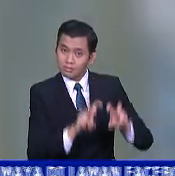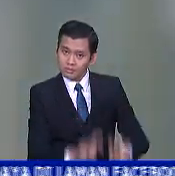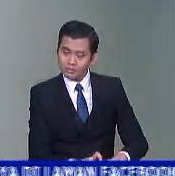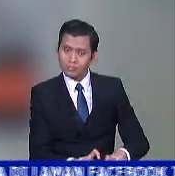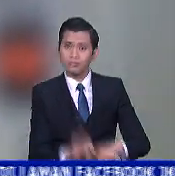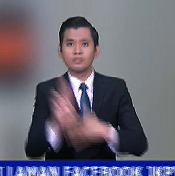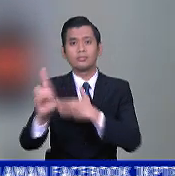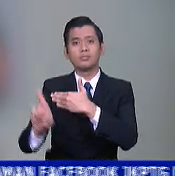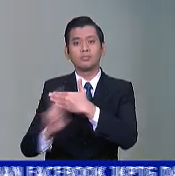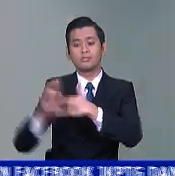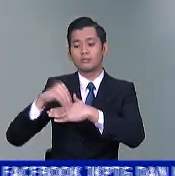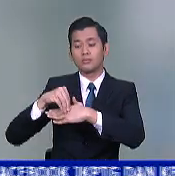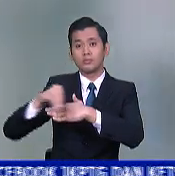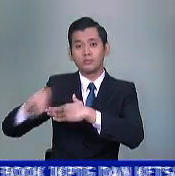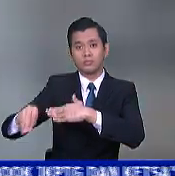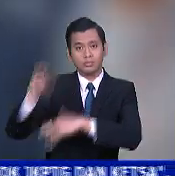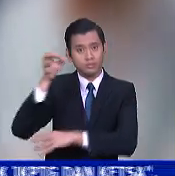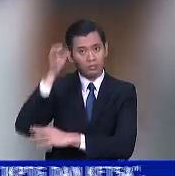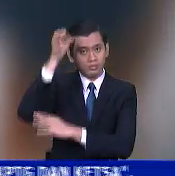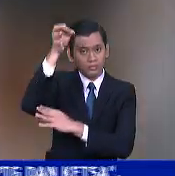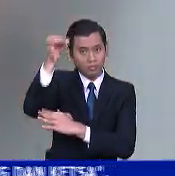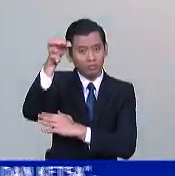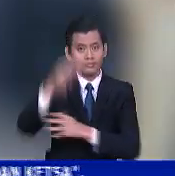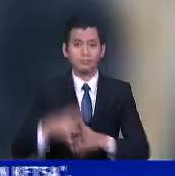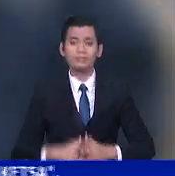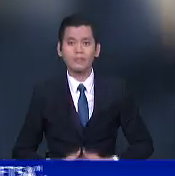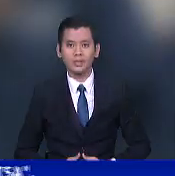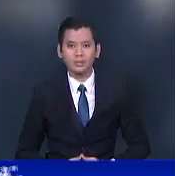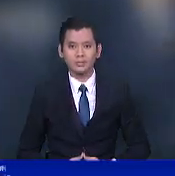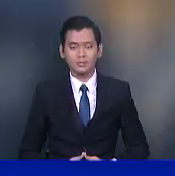psiko penularan John Titans pada masa depannya